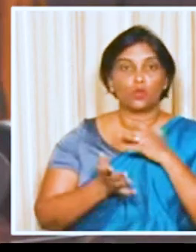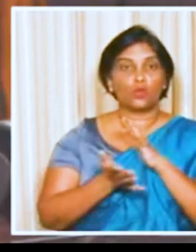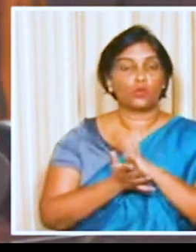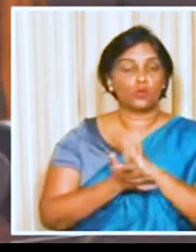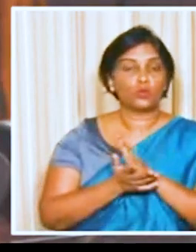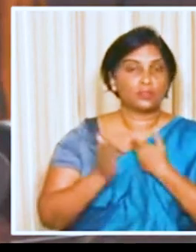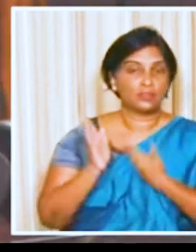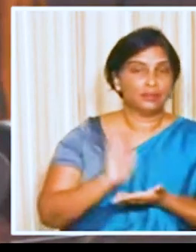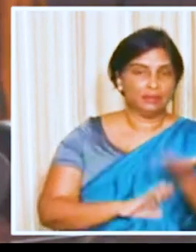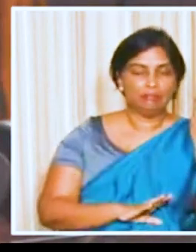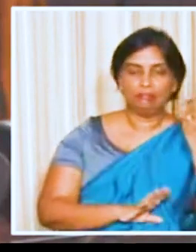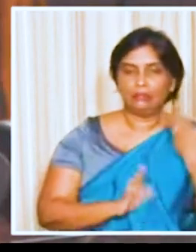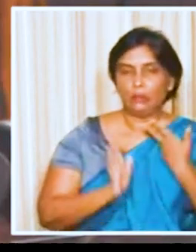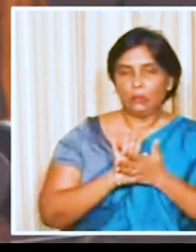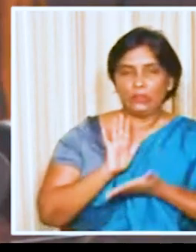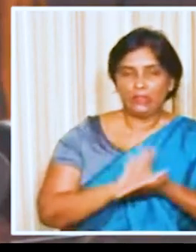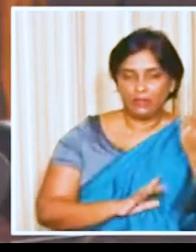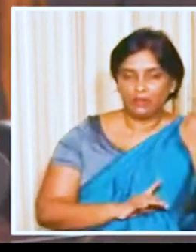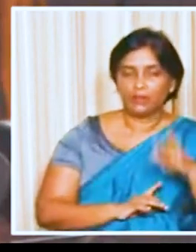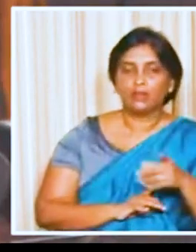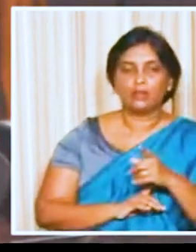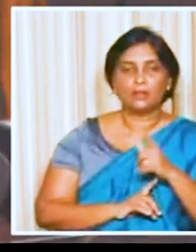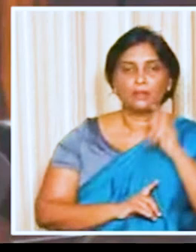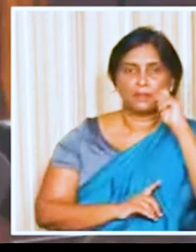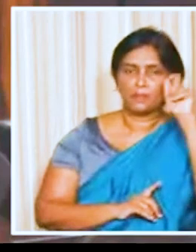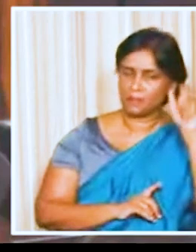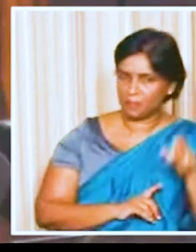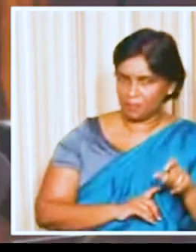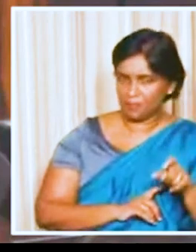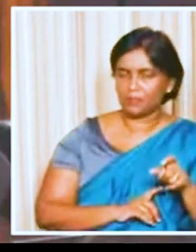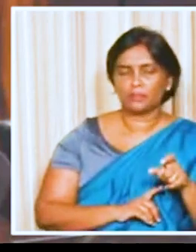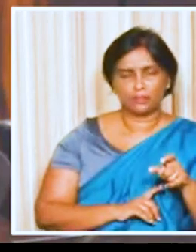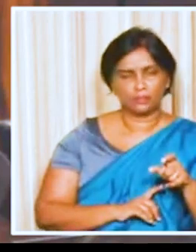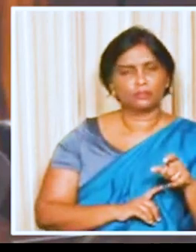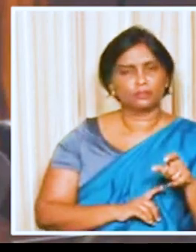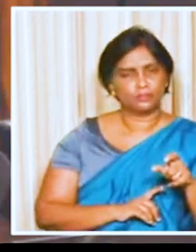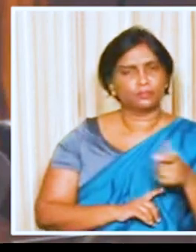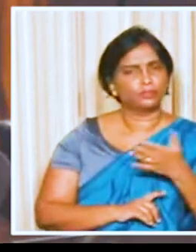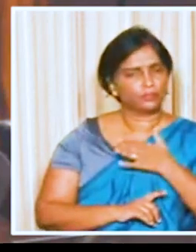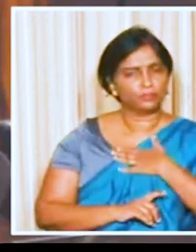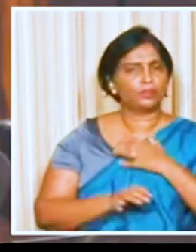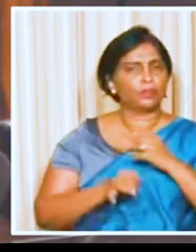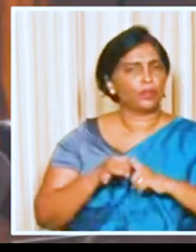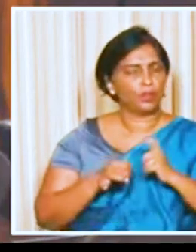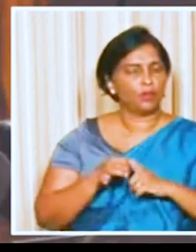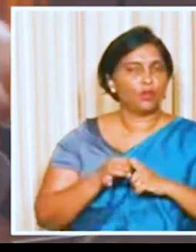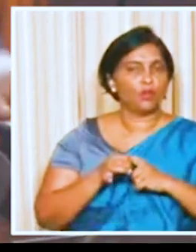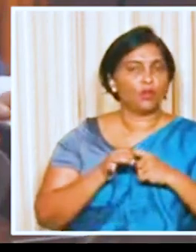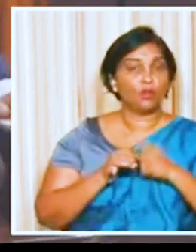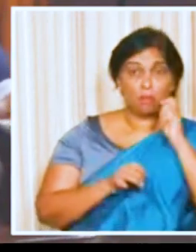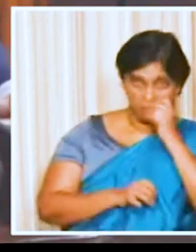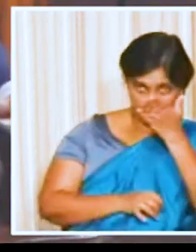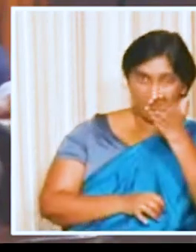ஒருவர் ஆம்பளையாக இருந்தால் இந்த சபையிலே இருந்து நீங்கள் என்னுடைய கேள்விகளுக்கு பதில் சொல்லிட்டு போங்களேன் சொல்லியிருந்தார். அவரிடம் சொல்ல வேண்டும்,